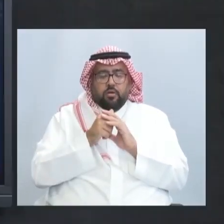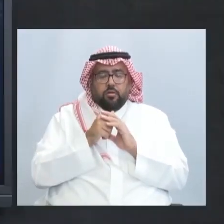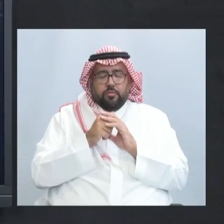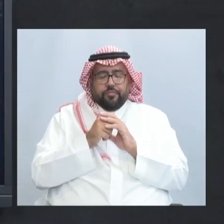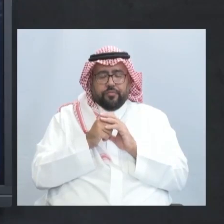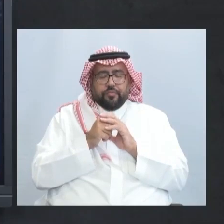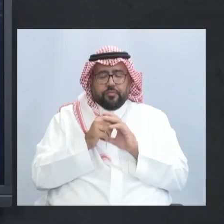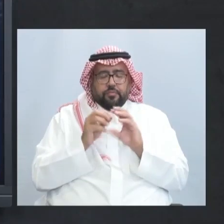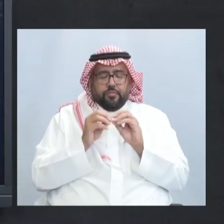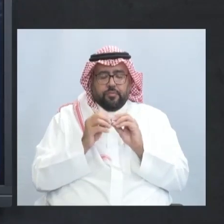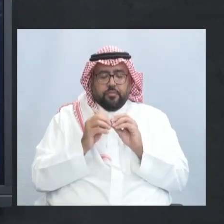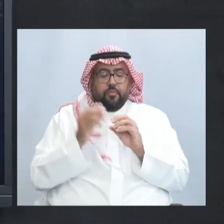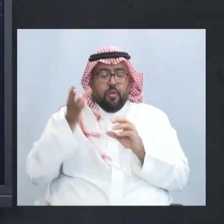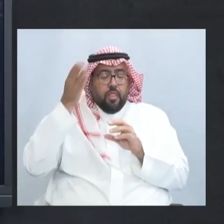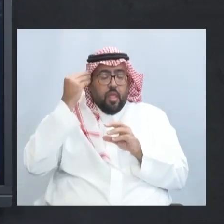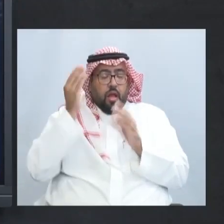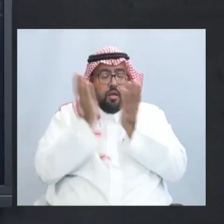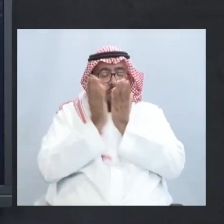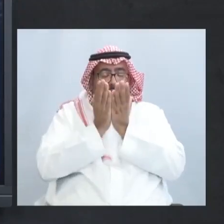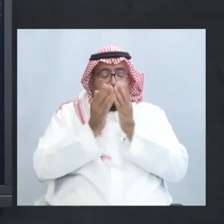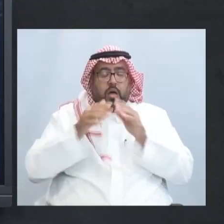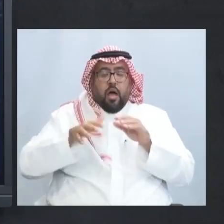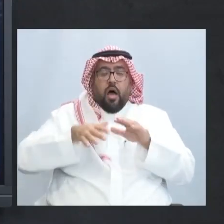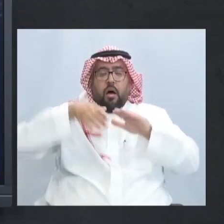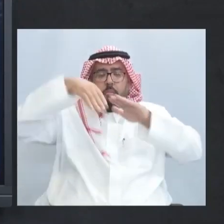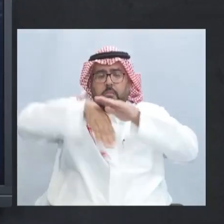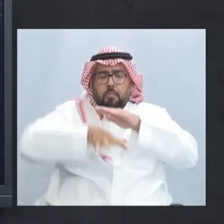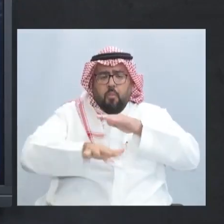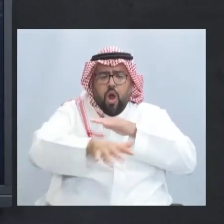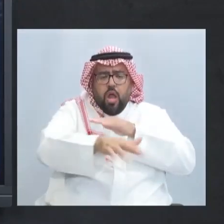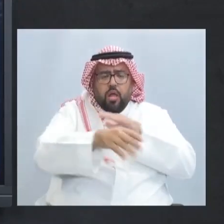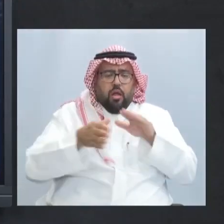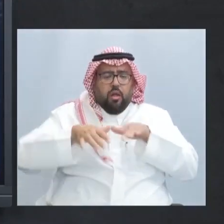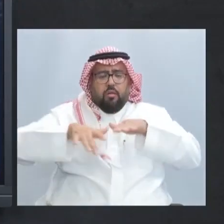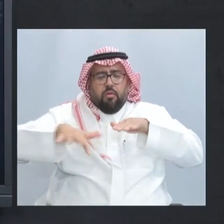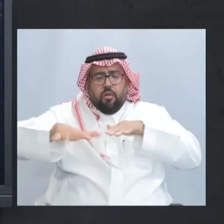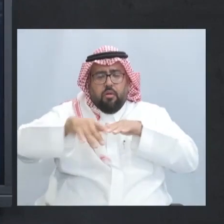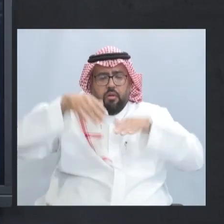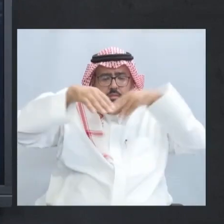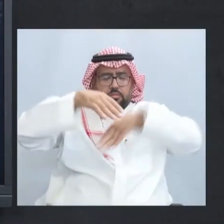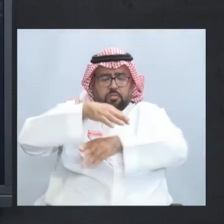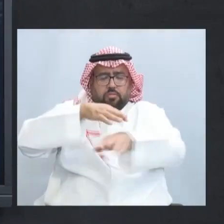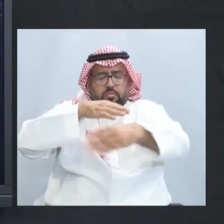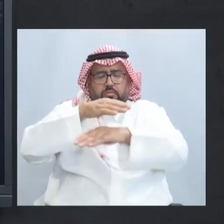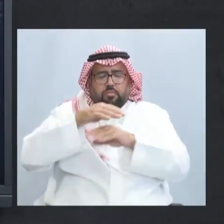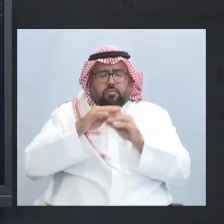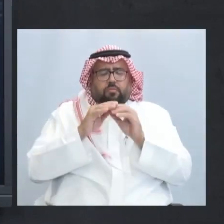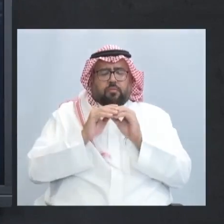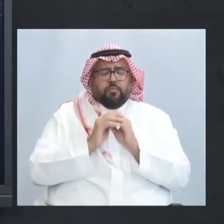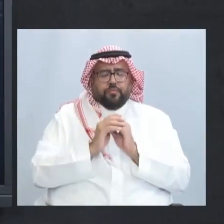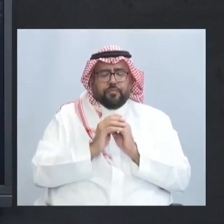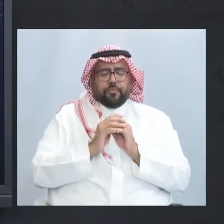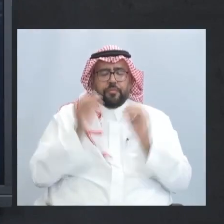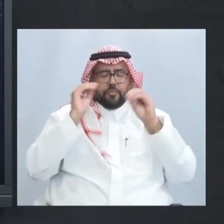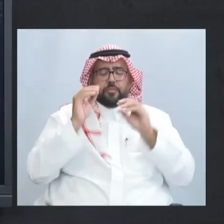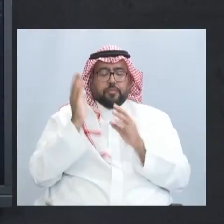التي سبق وتعلمناه في البرمائيات لذلك زواحف لديها هذه التكيفات وبالتالي استطاعت